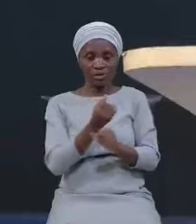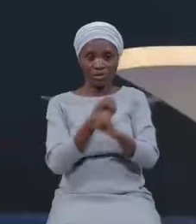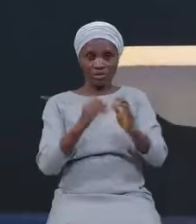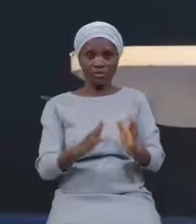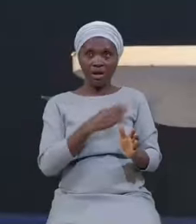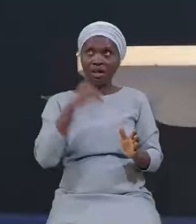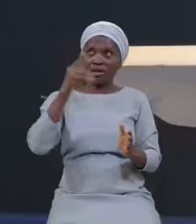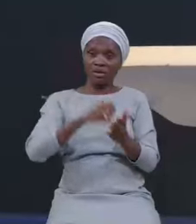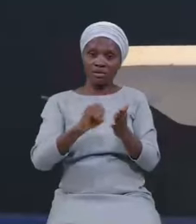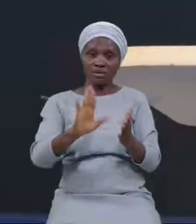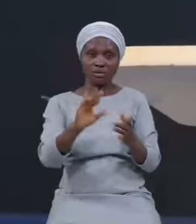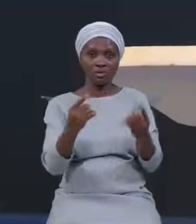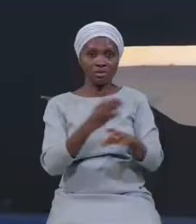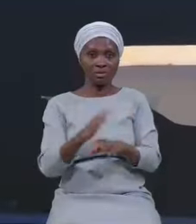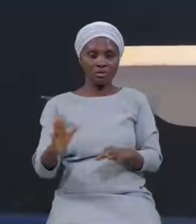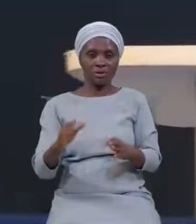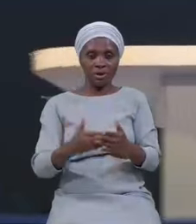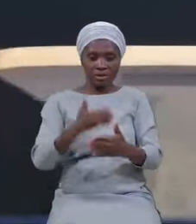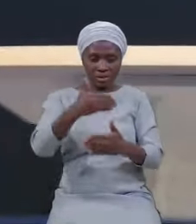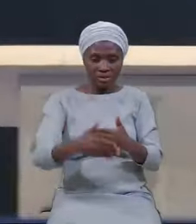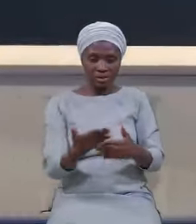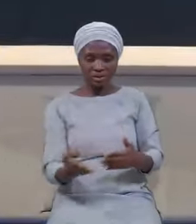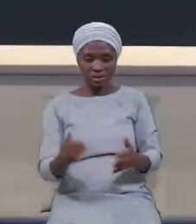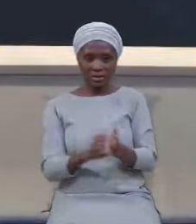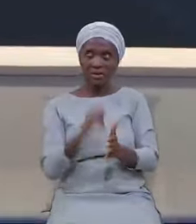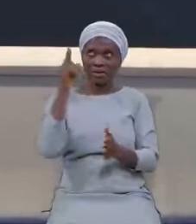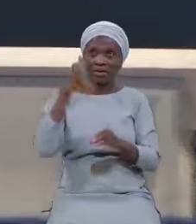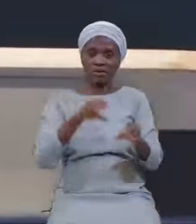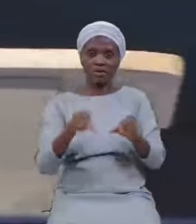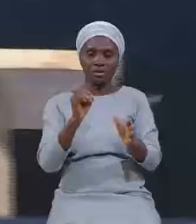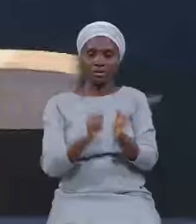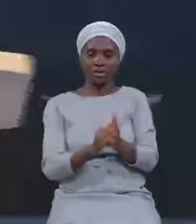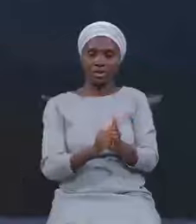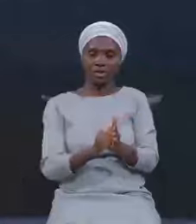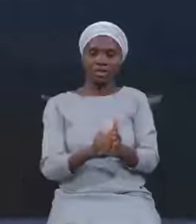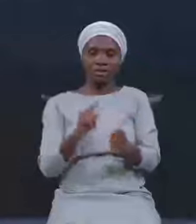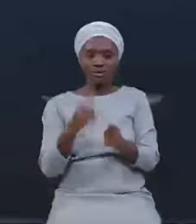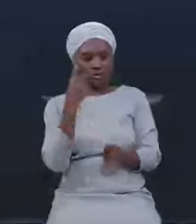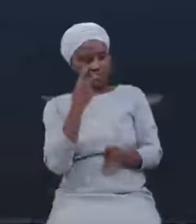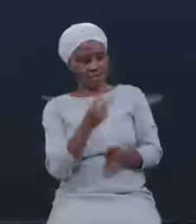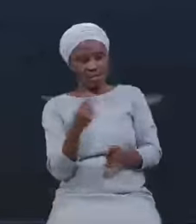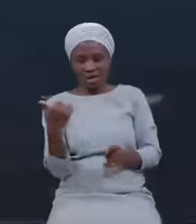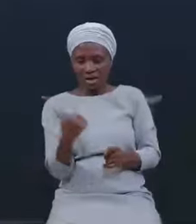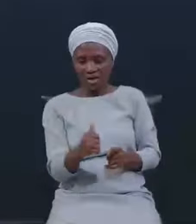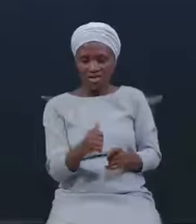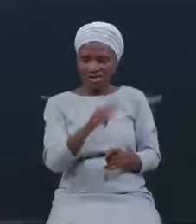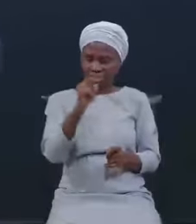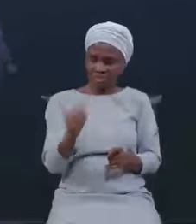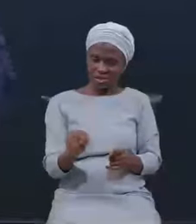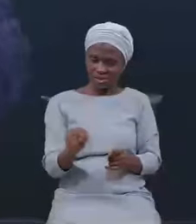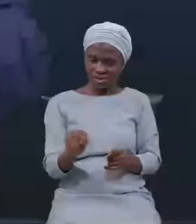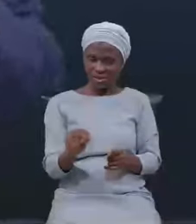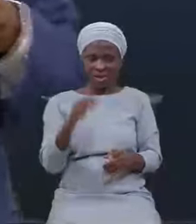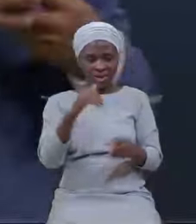fait dans votre vie, c'est quand il voit un besoin, il voit des besoins fondamentaux de votre vie.